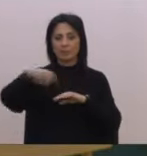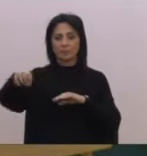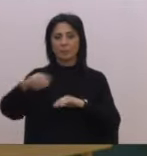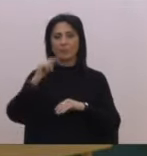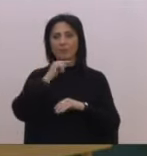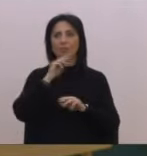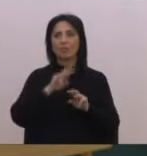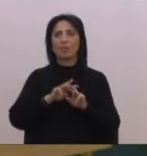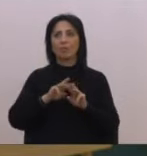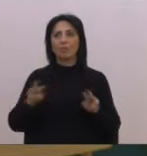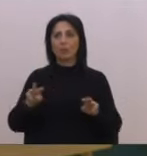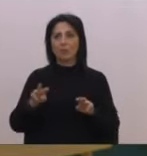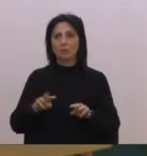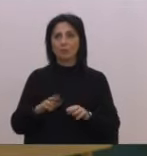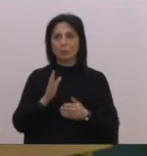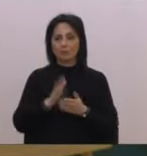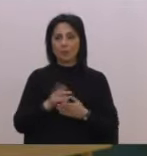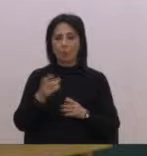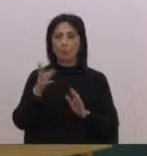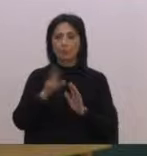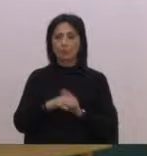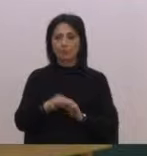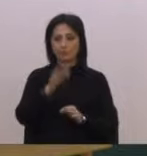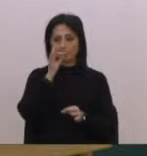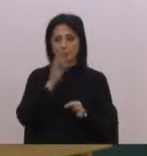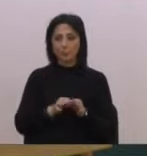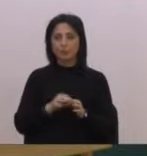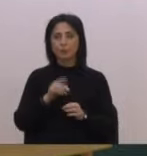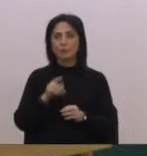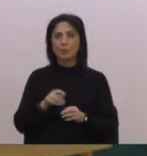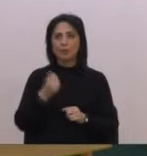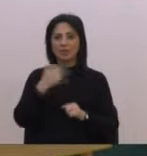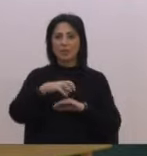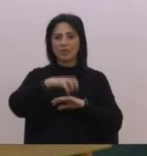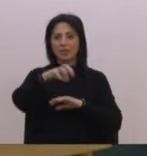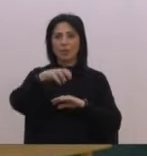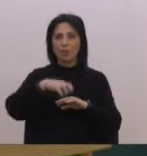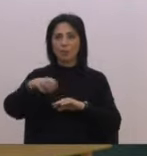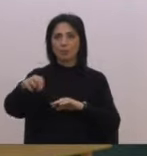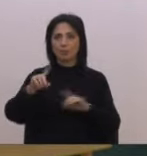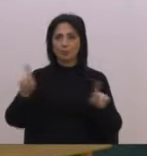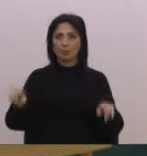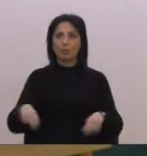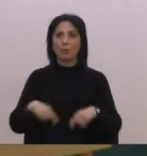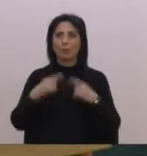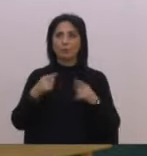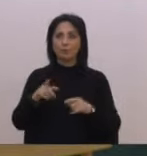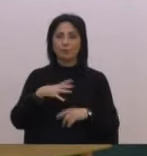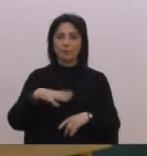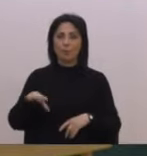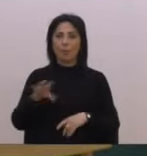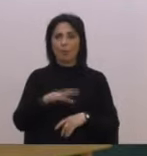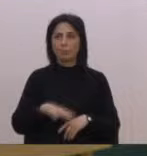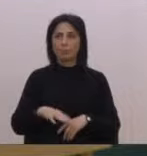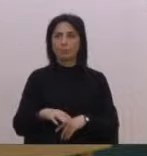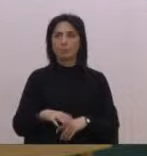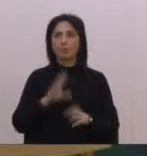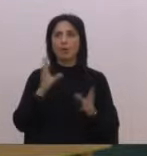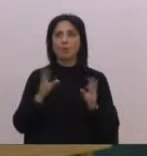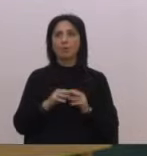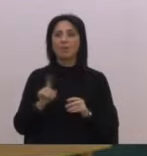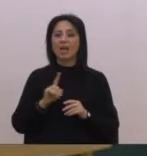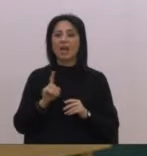ეკონომიკის სამინისტრო არის მათ შორის პასუხისმგებელი დეცენტრალიზაციის განხორციელებაზე ამ ქვეყანაში. Საერთოდ